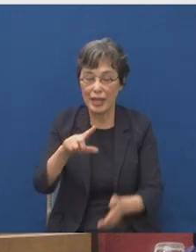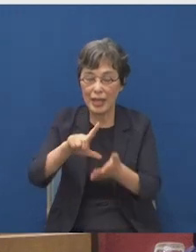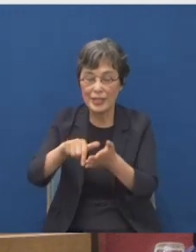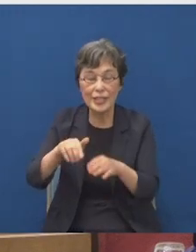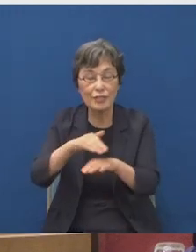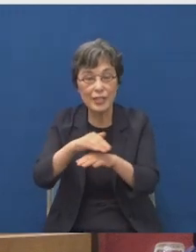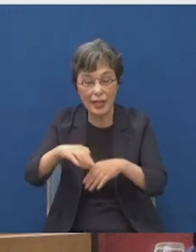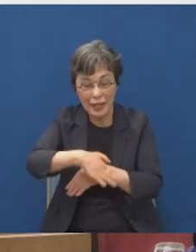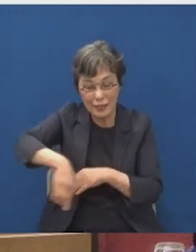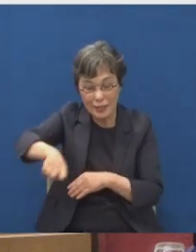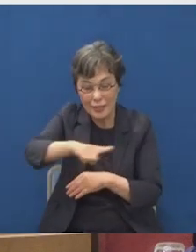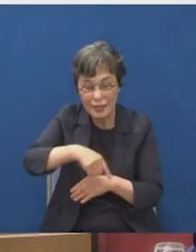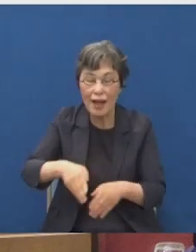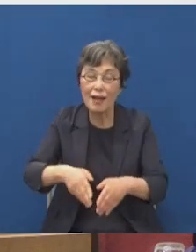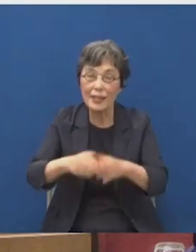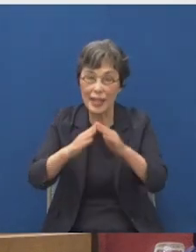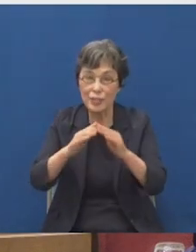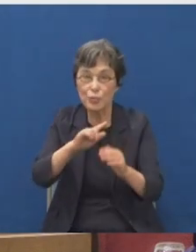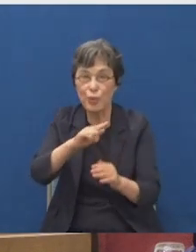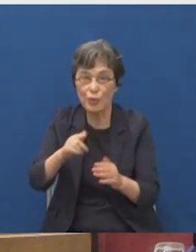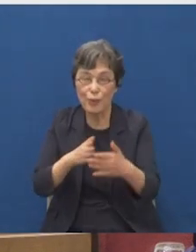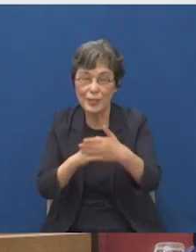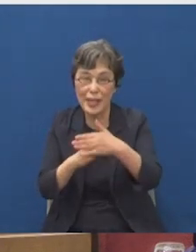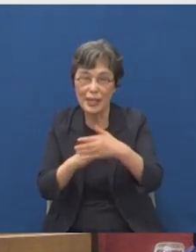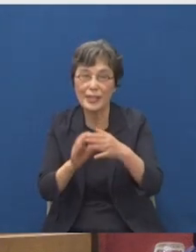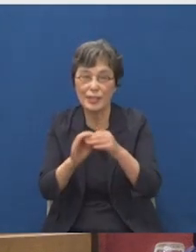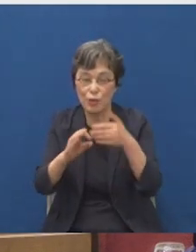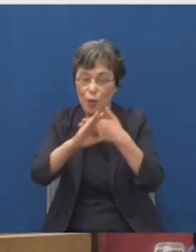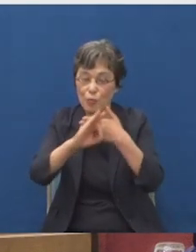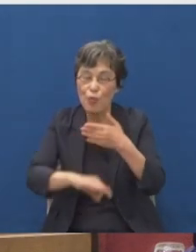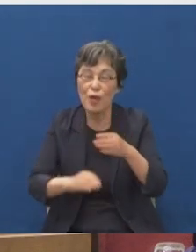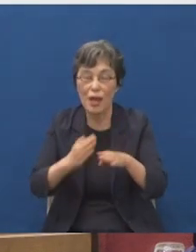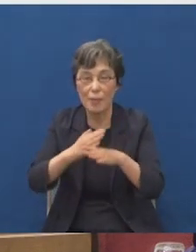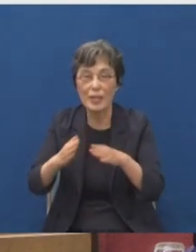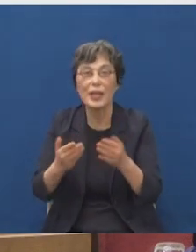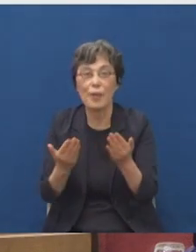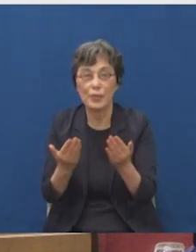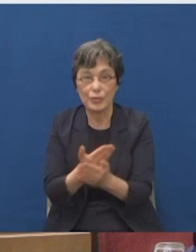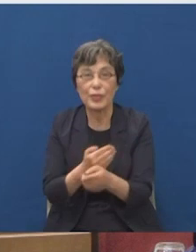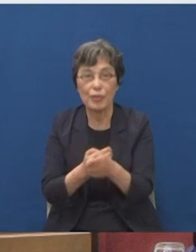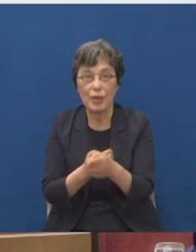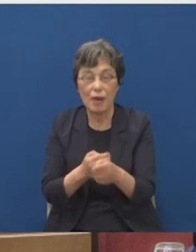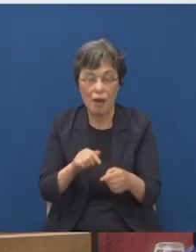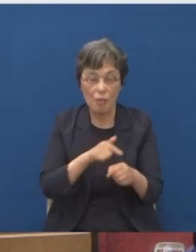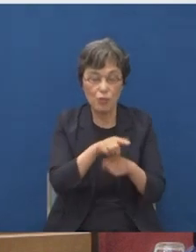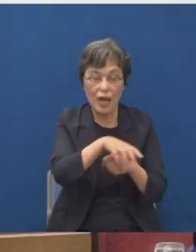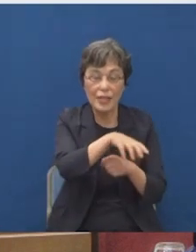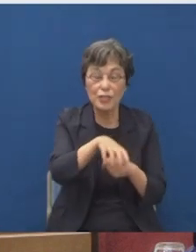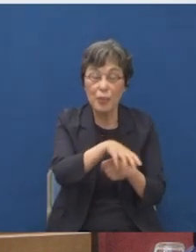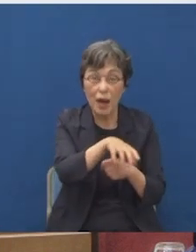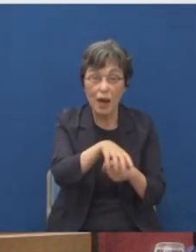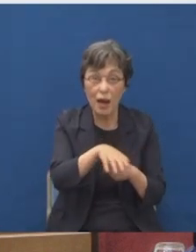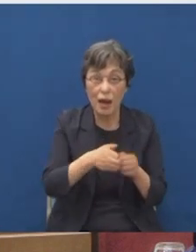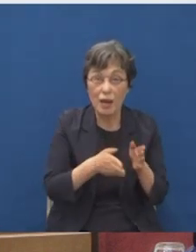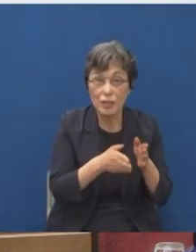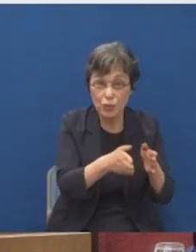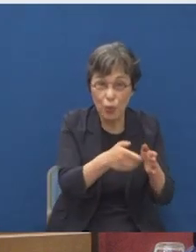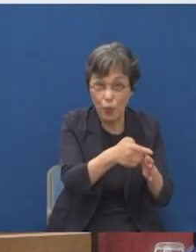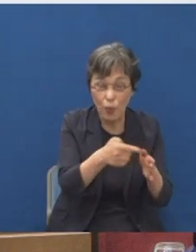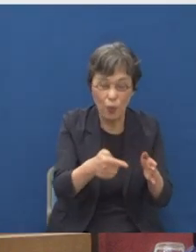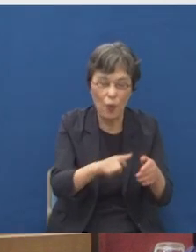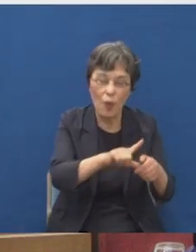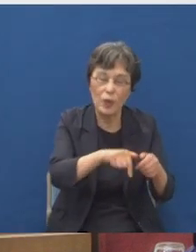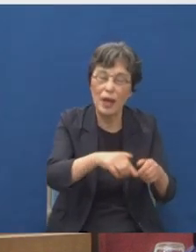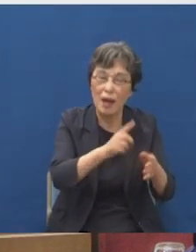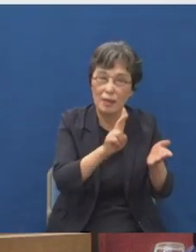内における建築物等の制限に関する条例の一部改正は、向島国道1号周辺地区地区計画の